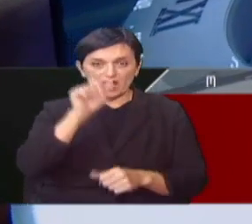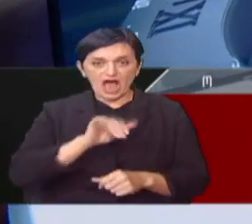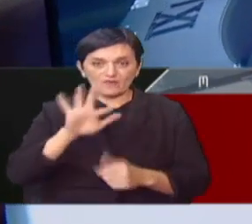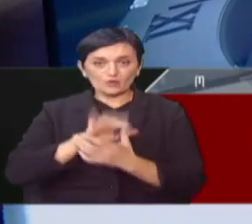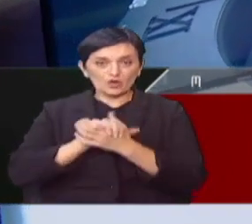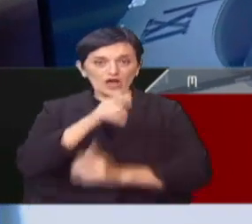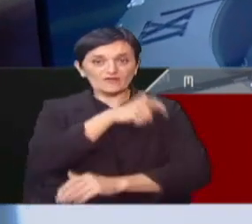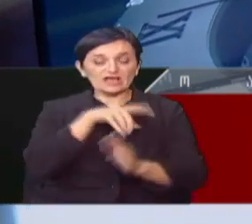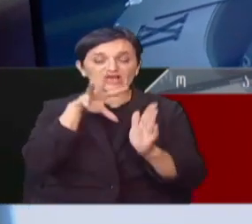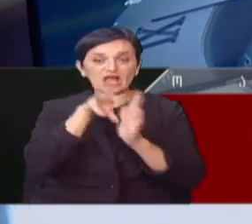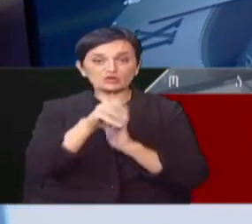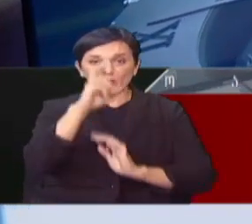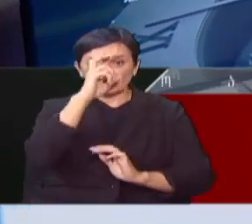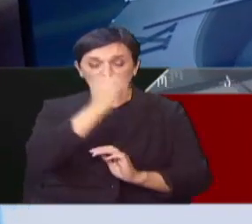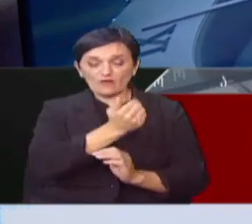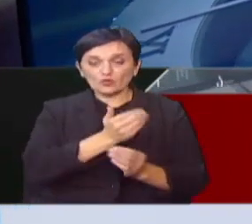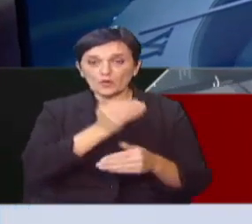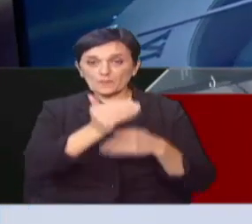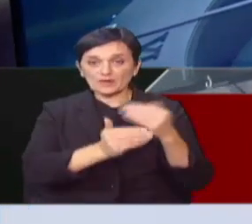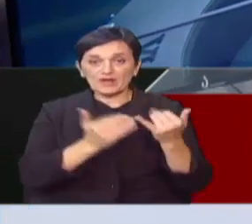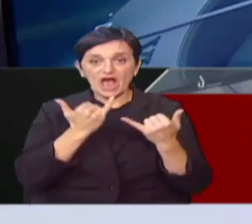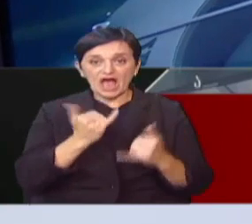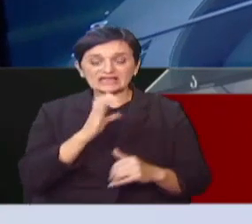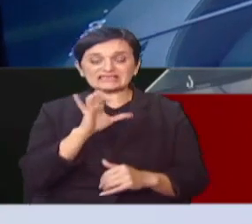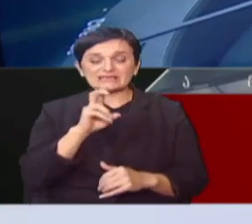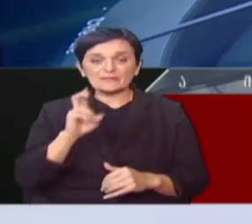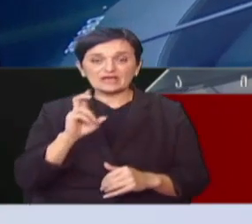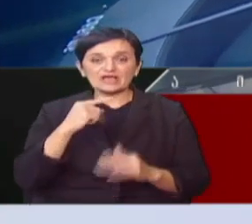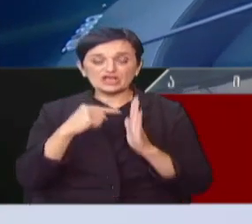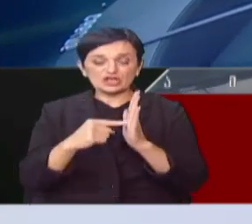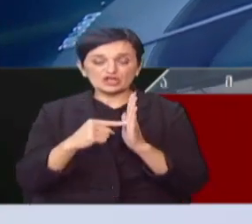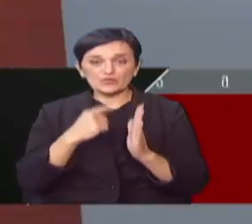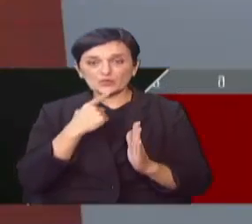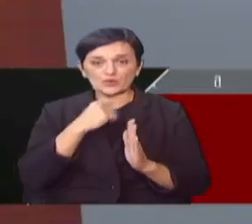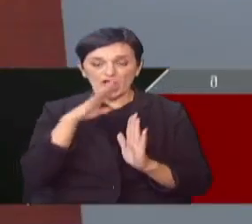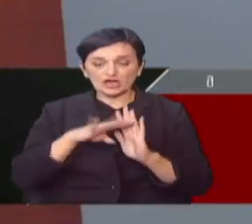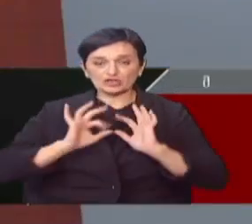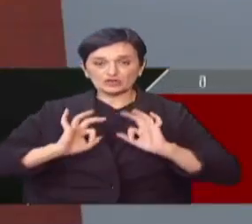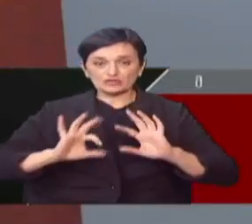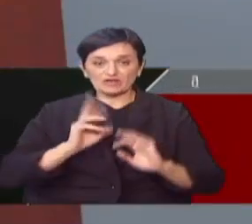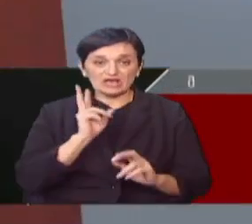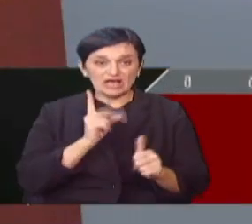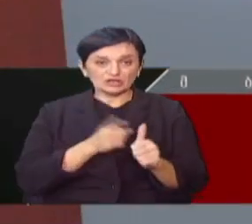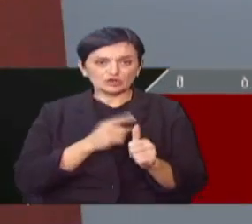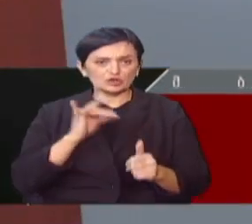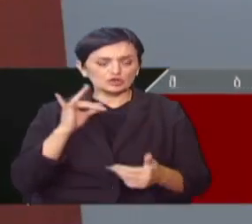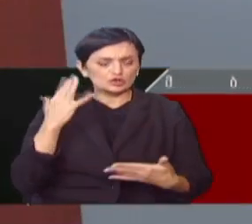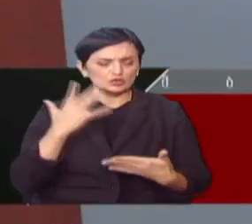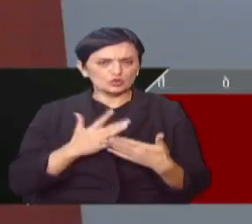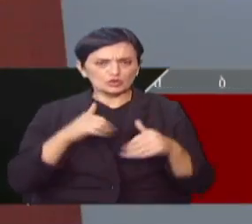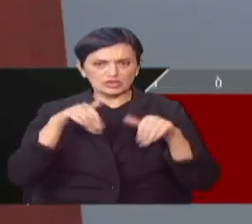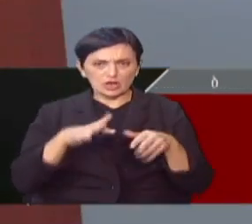ევროკავშირში გაწევრიანებისკენ მთავრობის მისწრაფებას ახლა უკვე CBS-თან ინტერვიუში აყენებს ეჭქვეშ კანდიდატის სტატუსზე ისტორიული